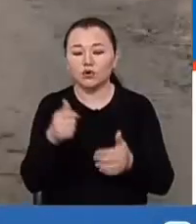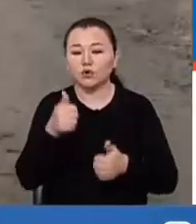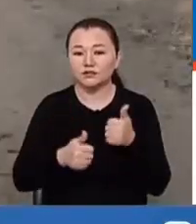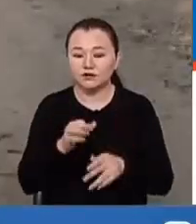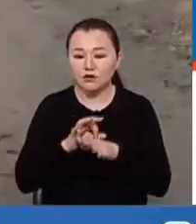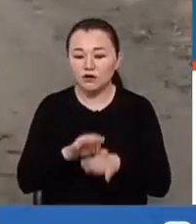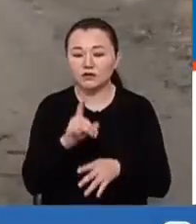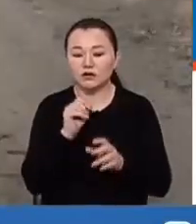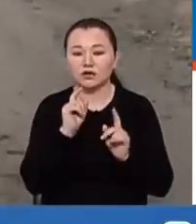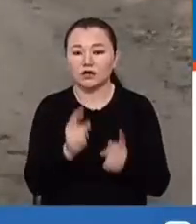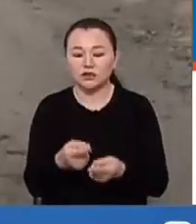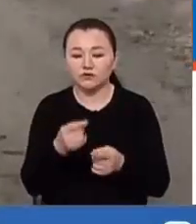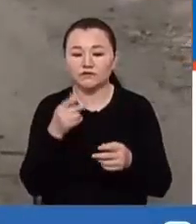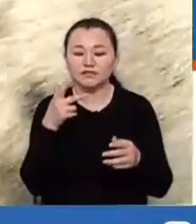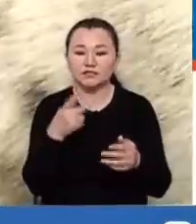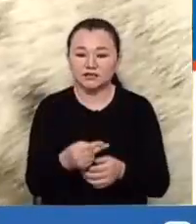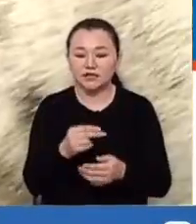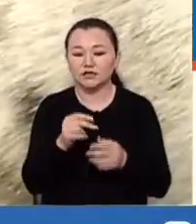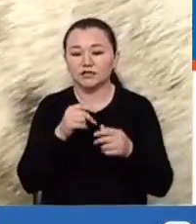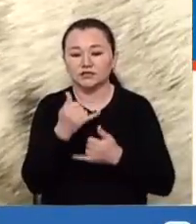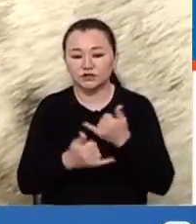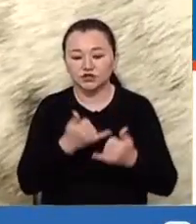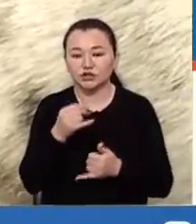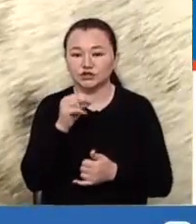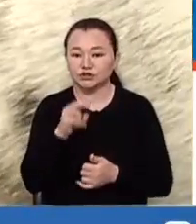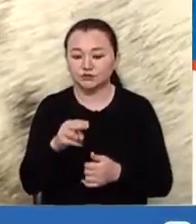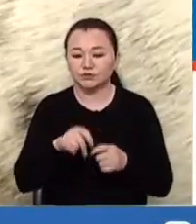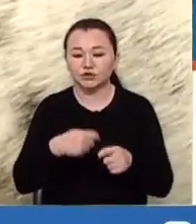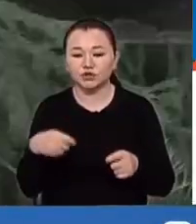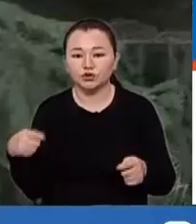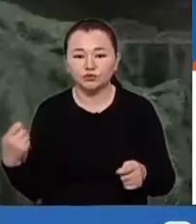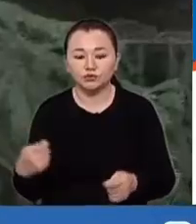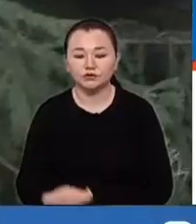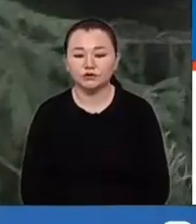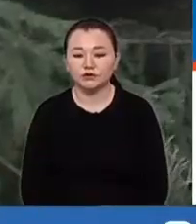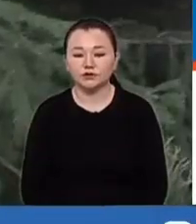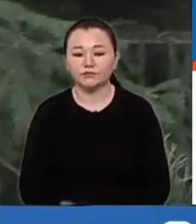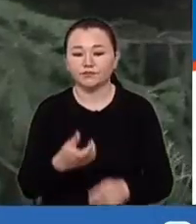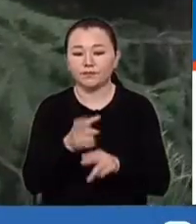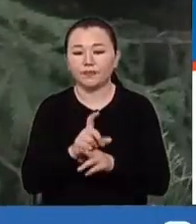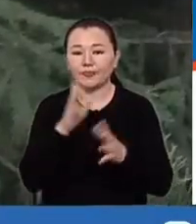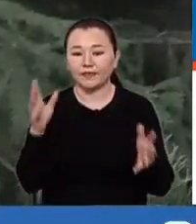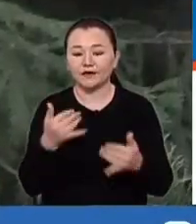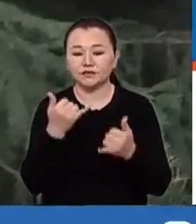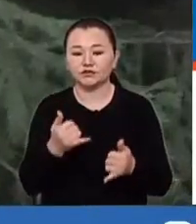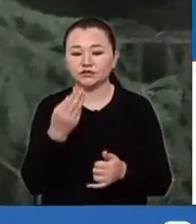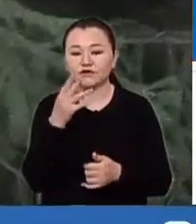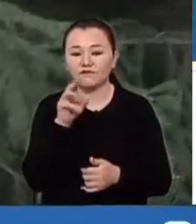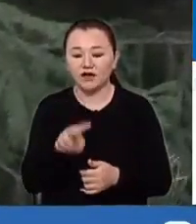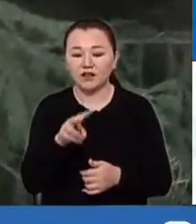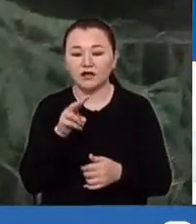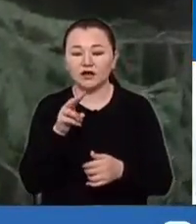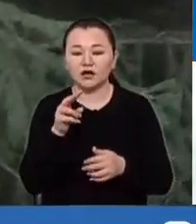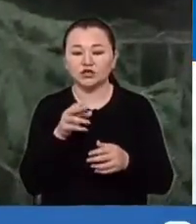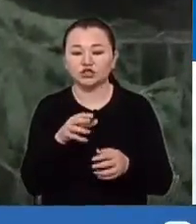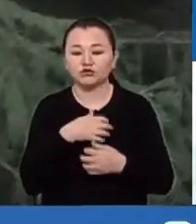тендера на отлов, стерилизацию, содержание и чипирование затянулась. Очень большой сейчас шквал именно